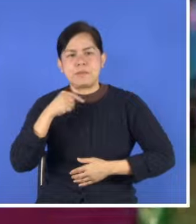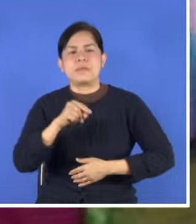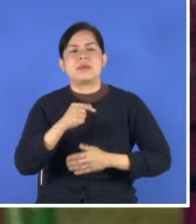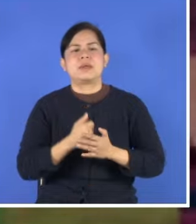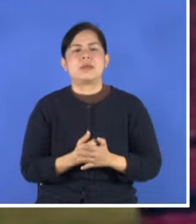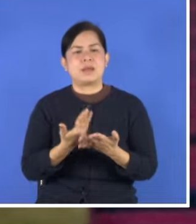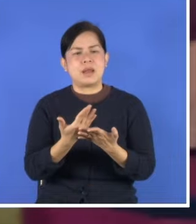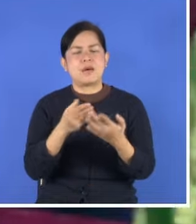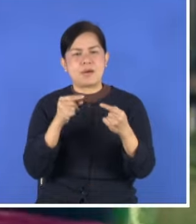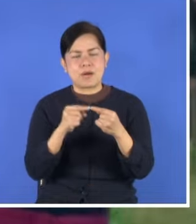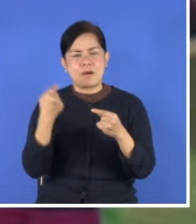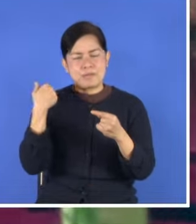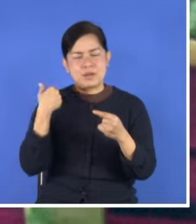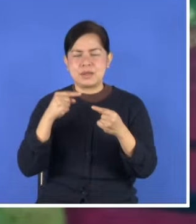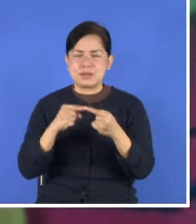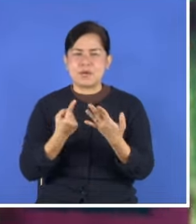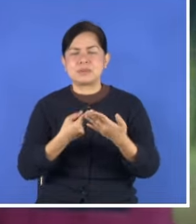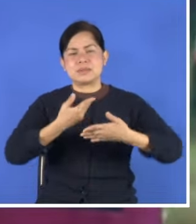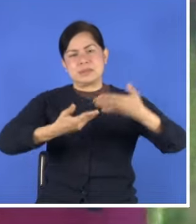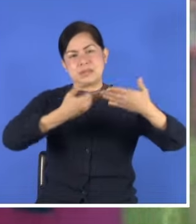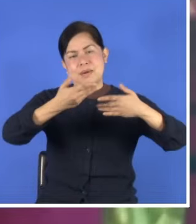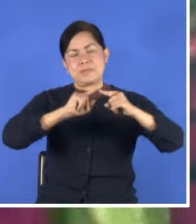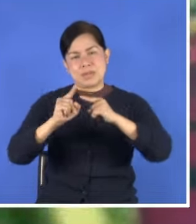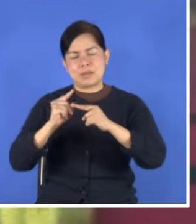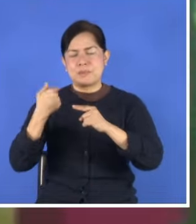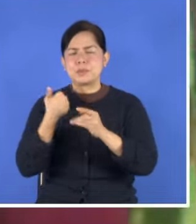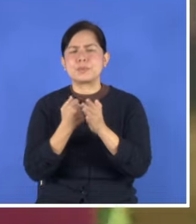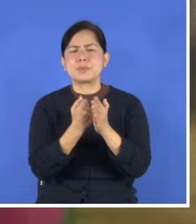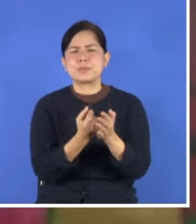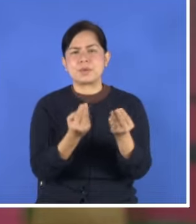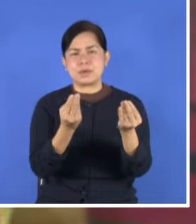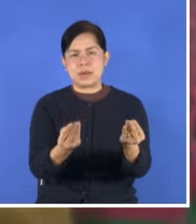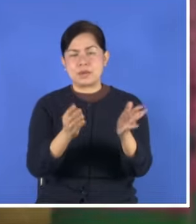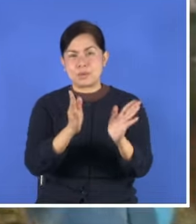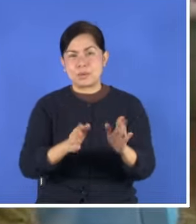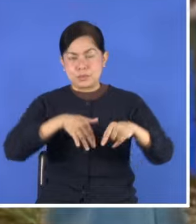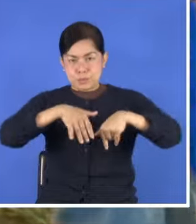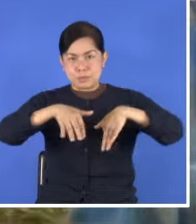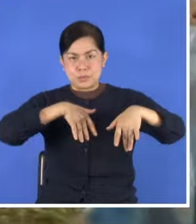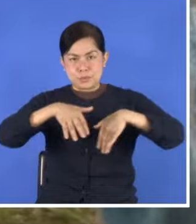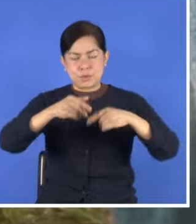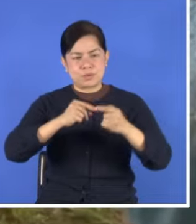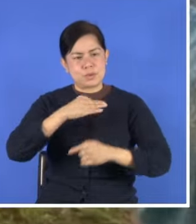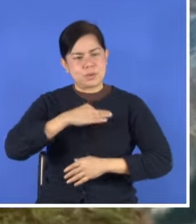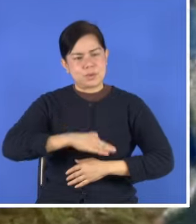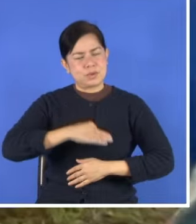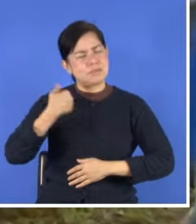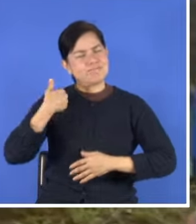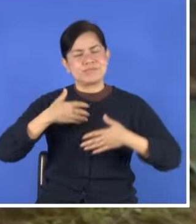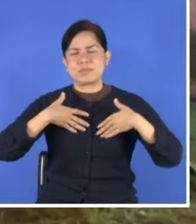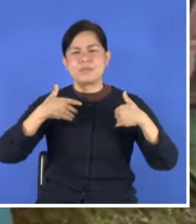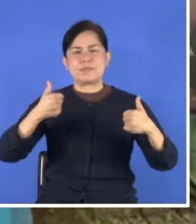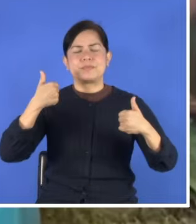ท่องเที่ยวเชิงอนุรักษ์ในช่วงเทศกาลออกพรรษาก็ยังช่วยเสริมสร้างความรักความสามัคคีของชุมชนบ้านด่านลานหอยอีก